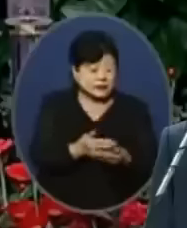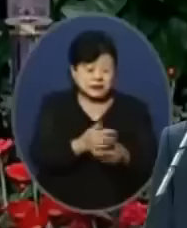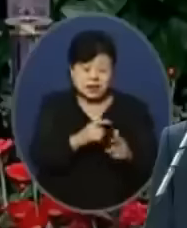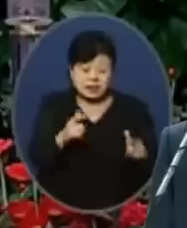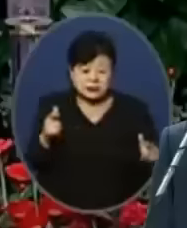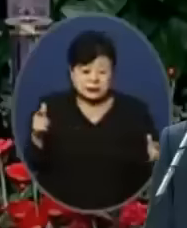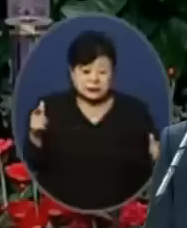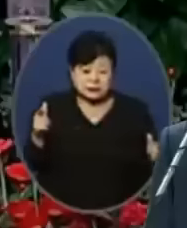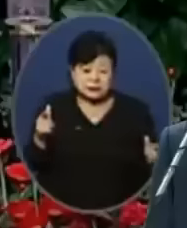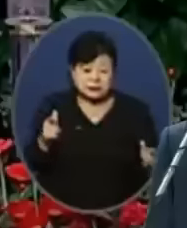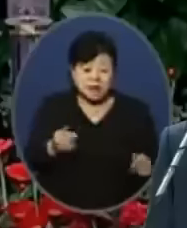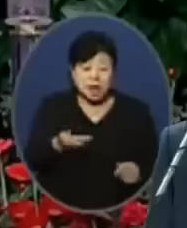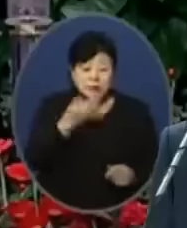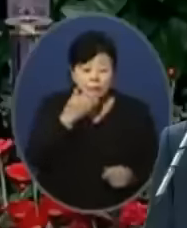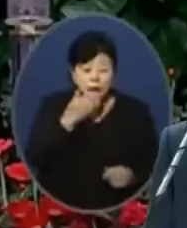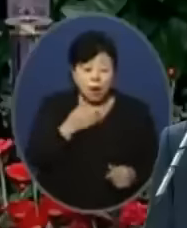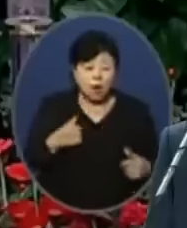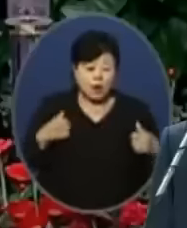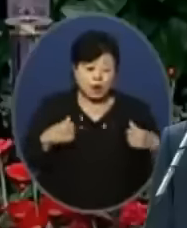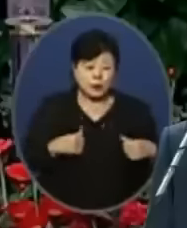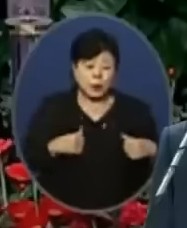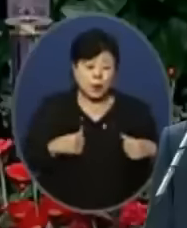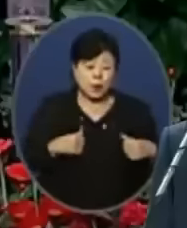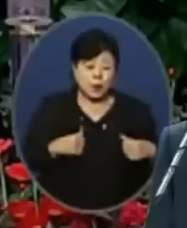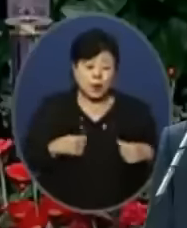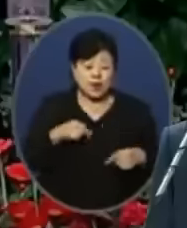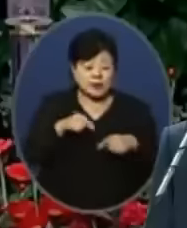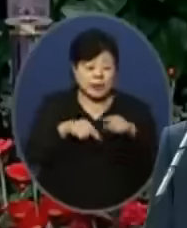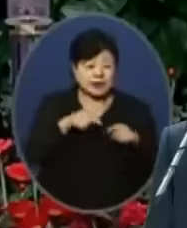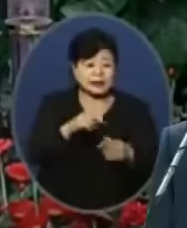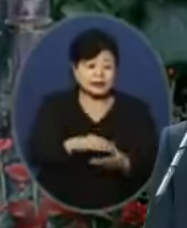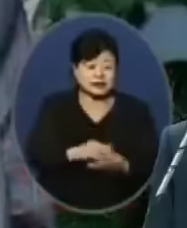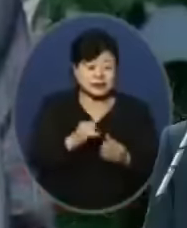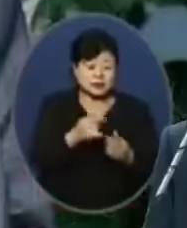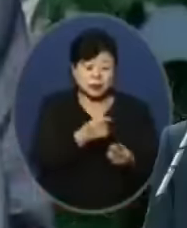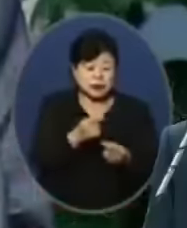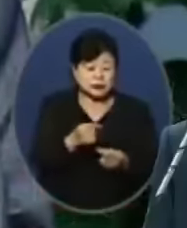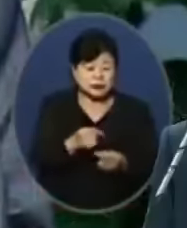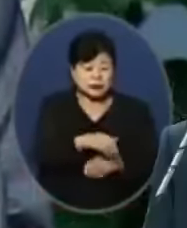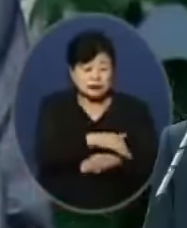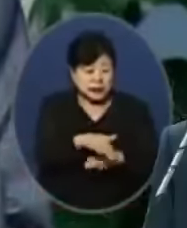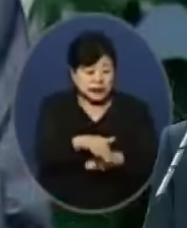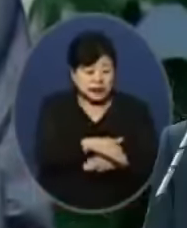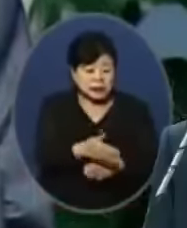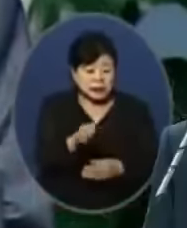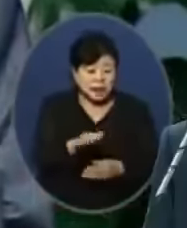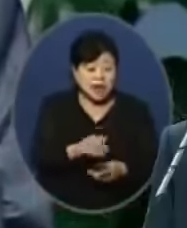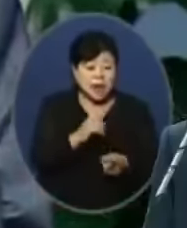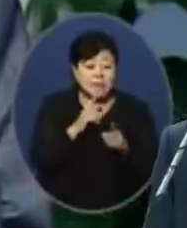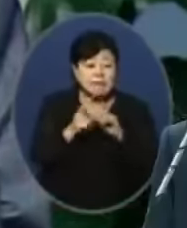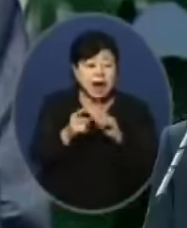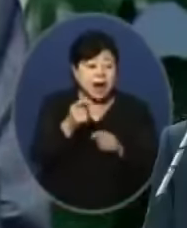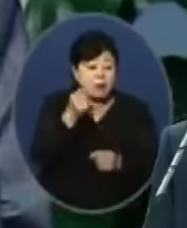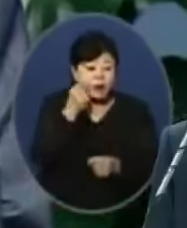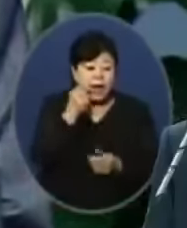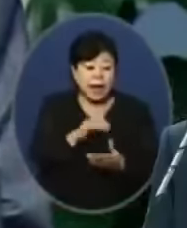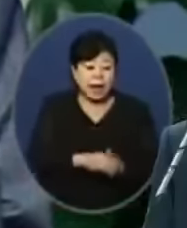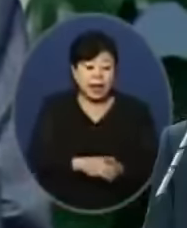때문에 먹고 입고 다니고 하는 것은 사람과 똑같이 행동하나 말은